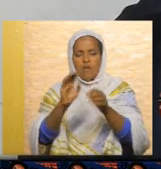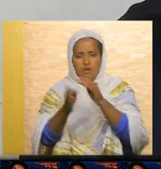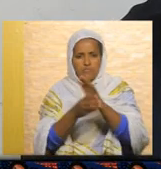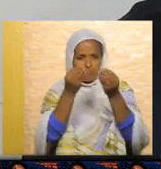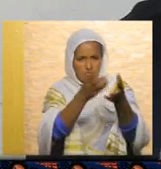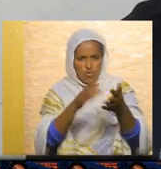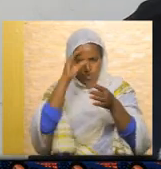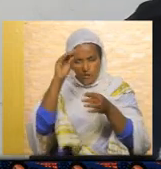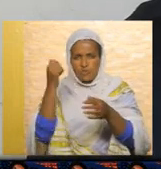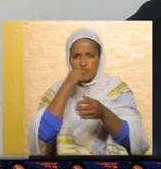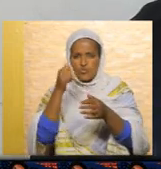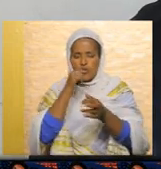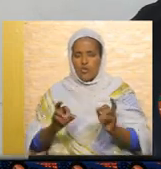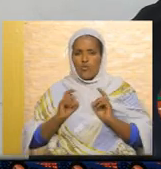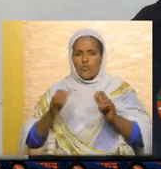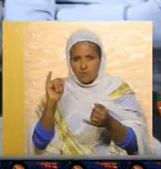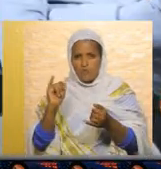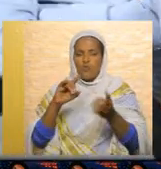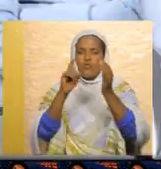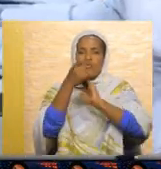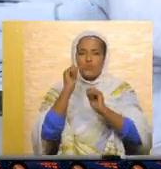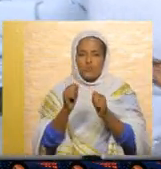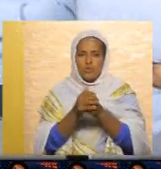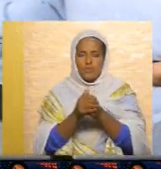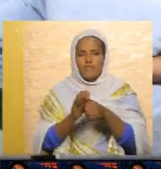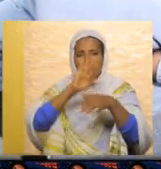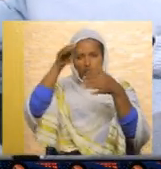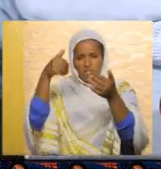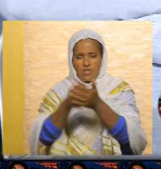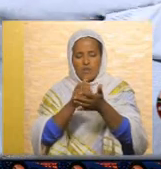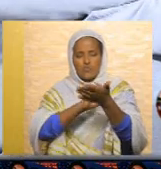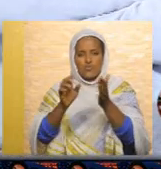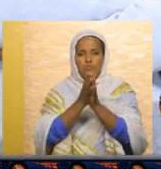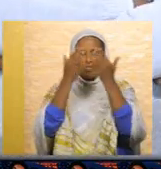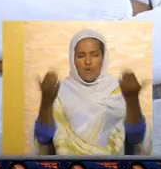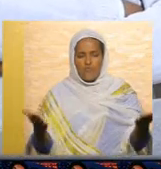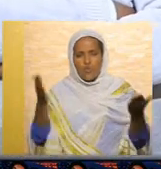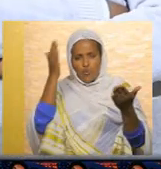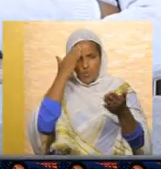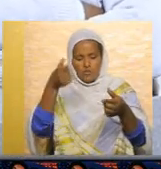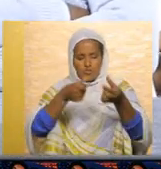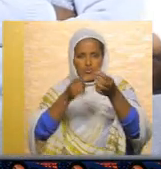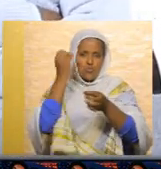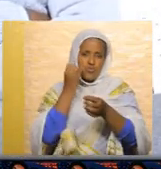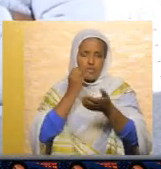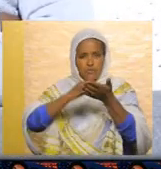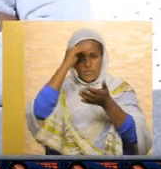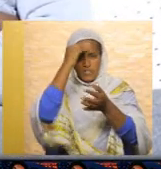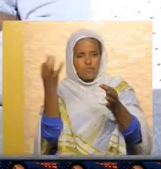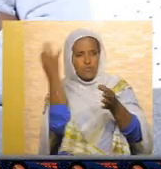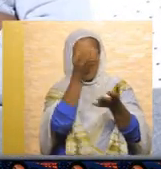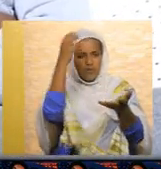ወንድም ለሚስቱ ይወጡ ማሳለፍ ይሰጠ። በአጠቃላይ ቅዱስ መጽሐፋዊ የጾታ ትምህርትን በስብከት መልክ ማካተት፣